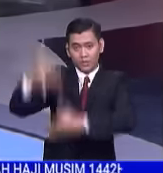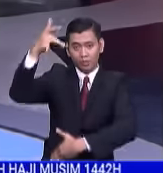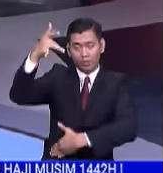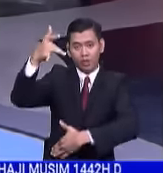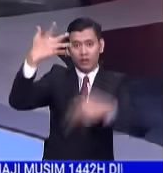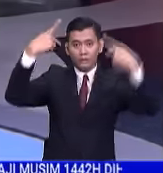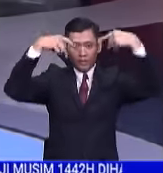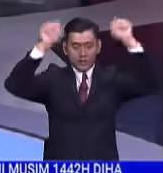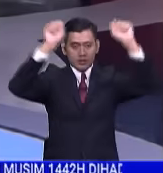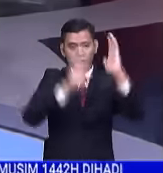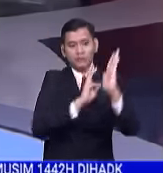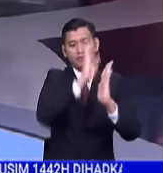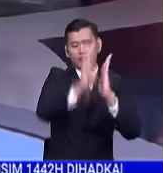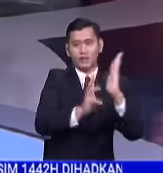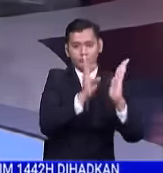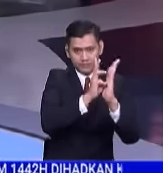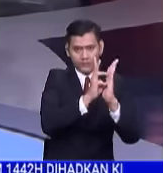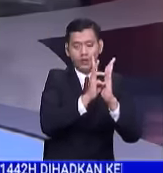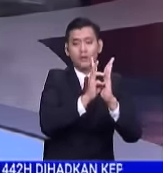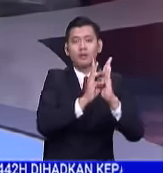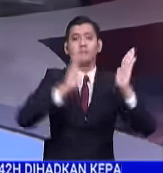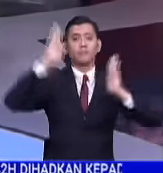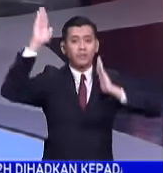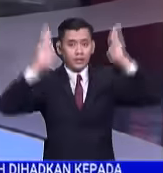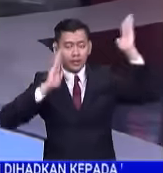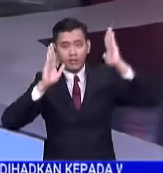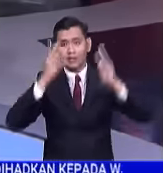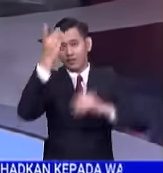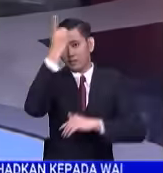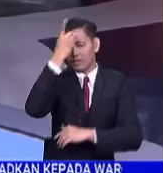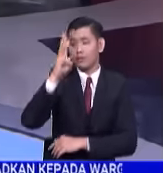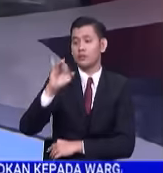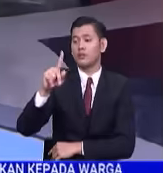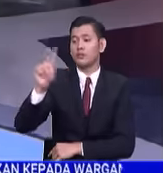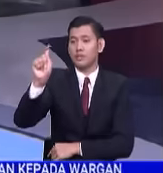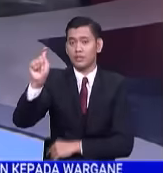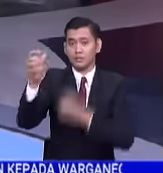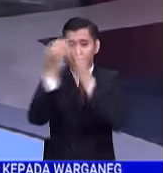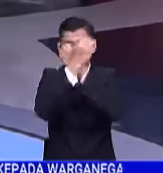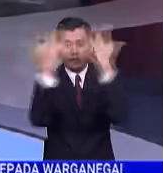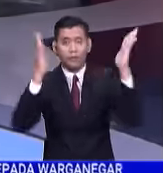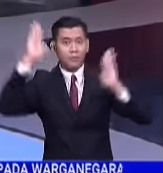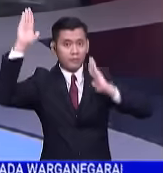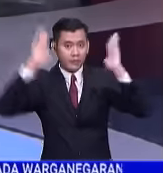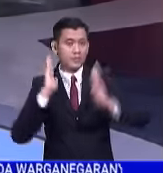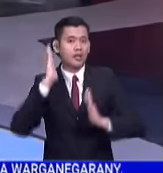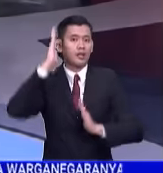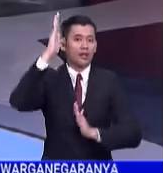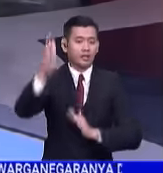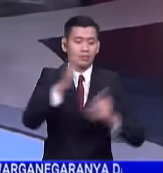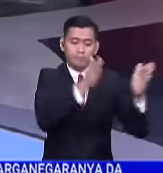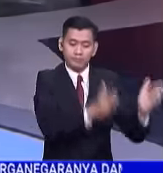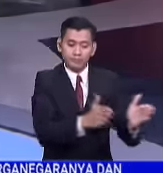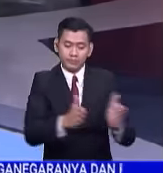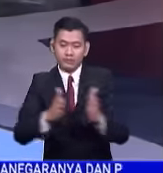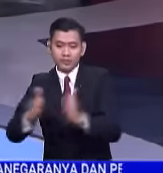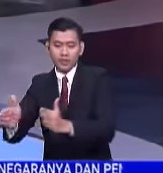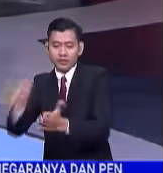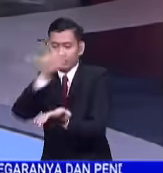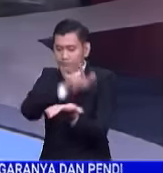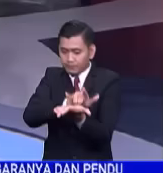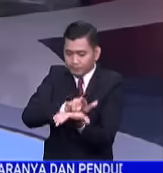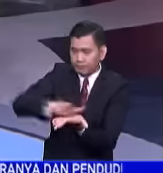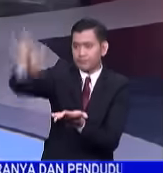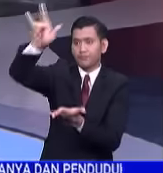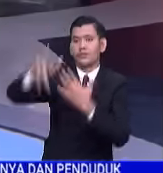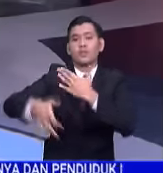Majlis Paralimpi Malaysia MPM Dato' Sri Megaddi Shahriman Zahrudin berkata Malaysia akan terus dengan perancangan berlepas lebih awal